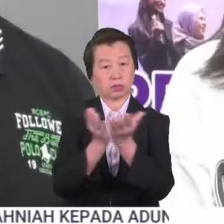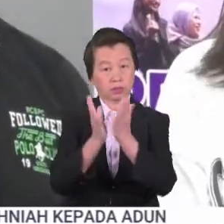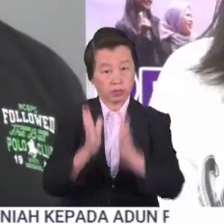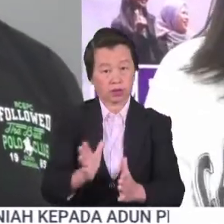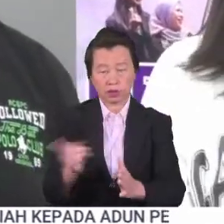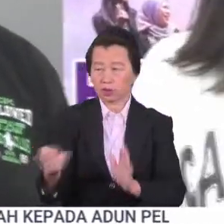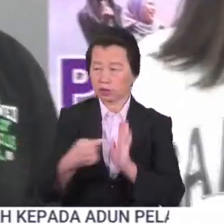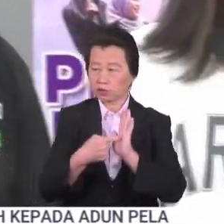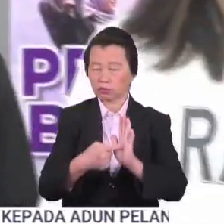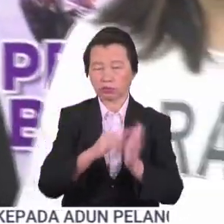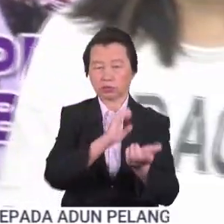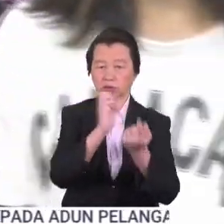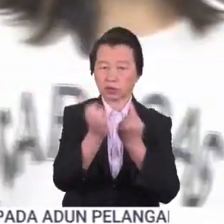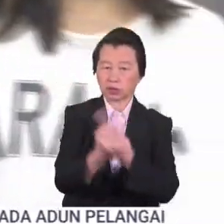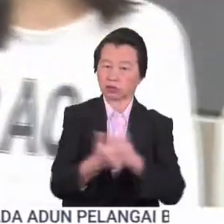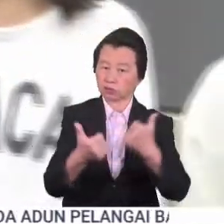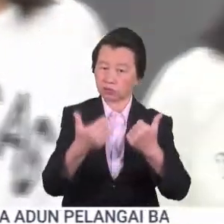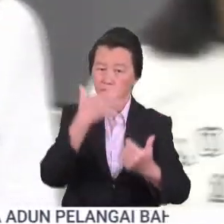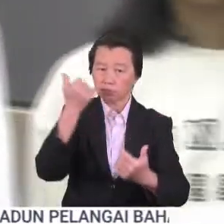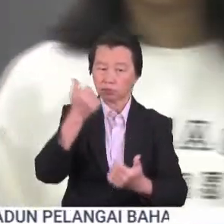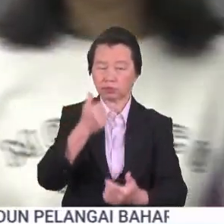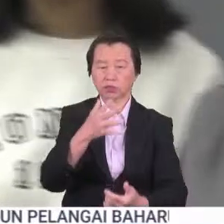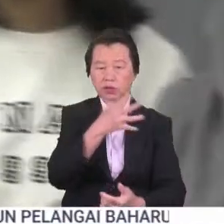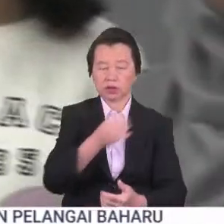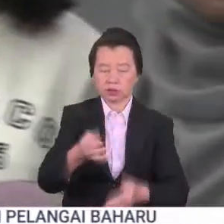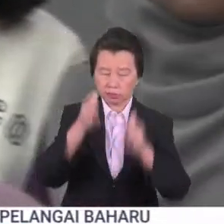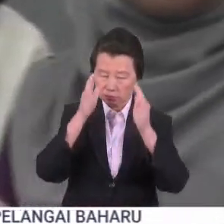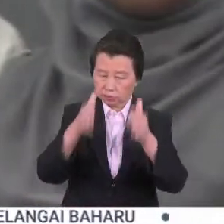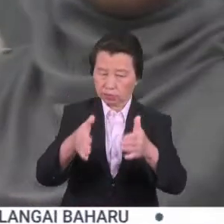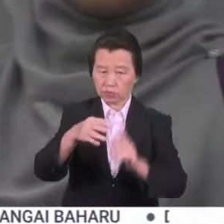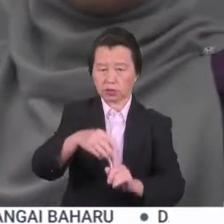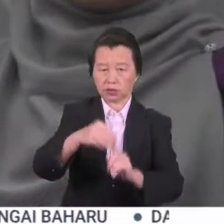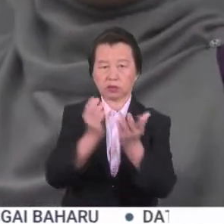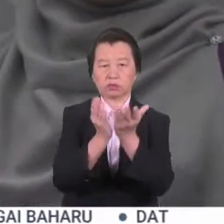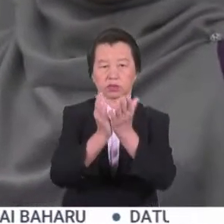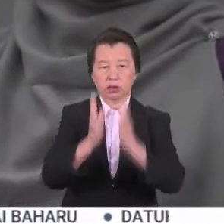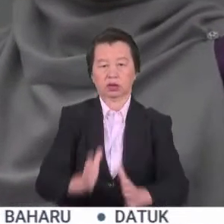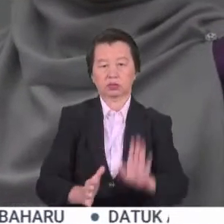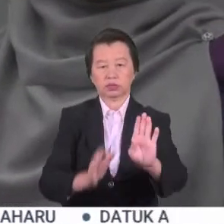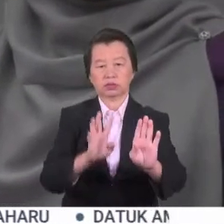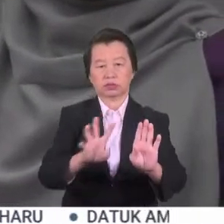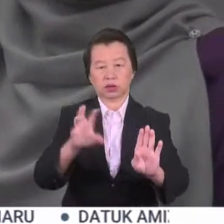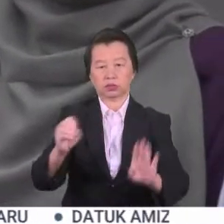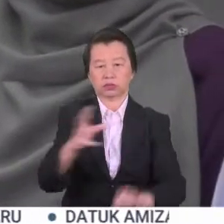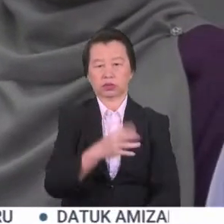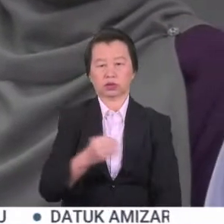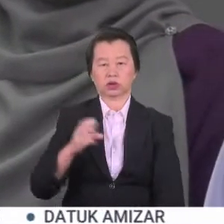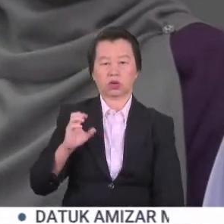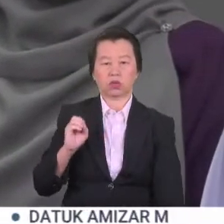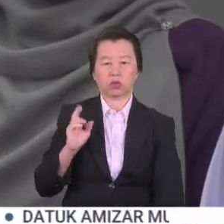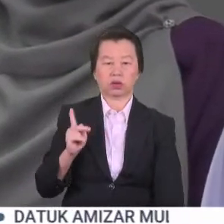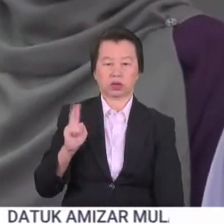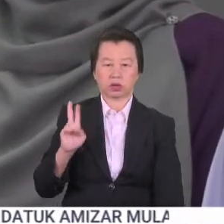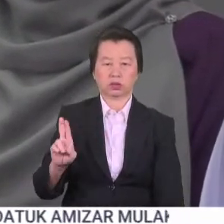serta mewujudkan ekosistem yang kondusif cakna dan prihatin khususnya pelajar B40 dan